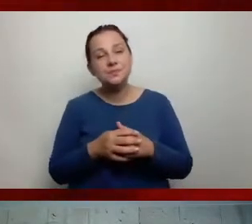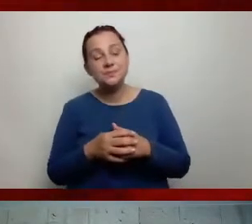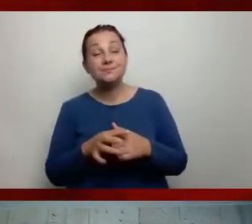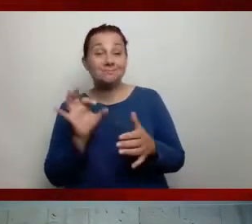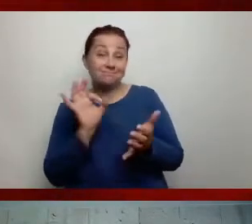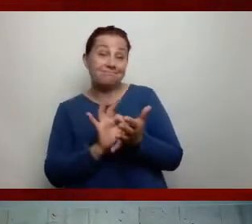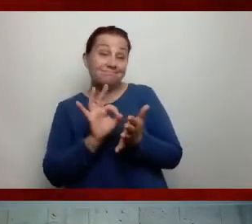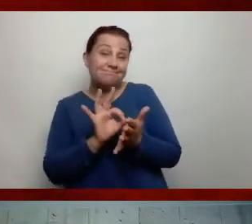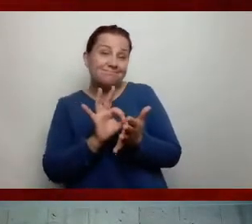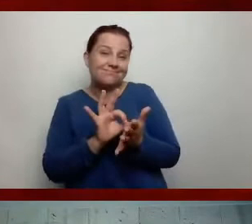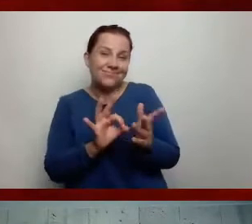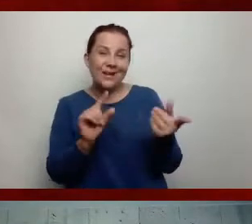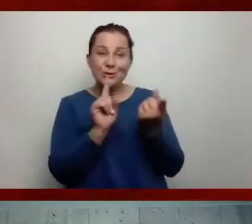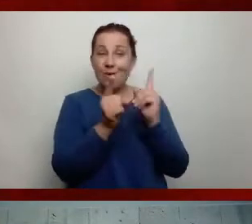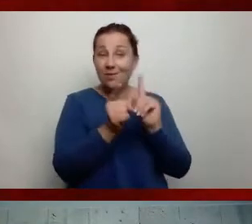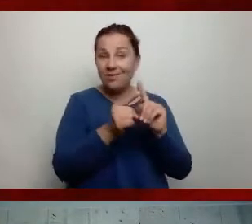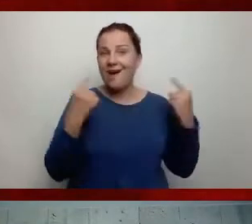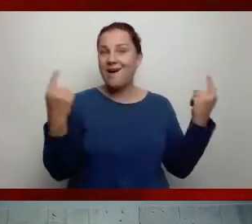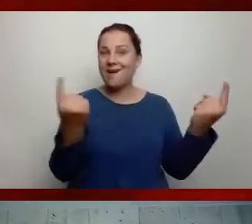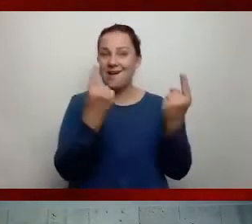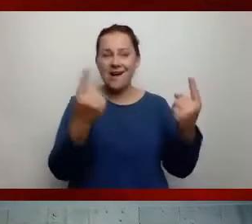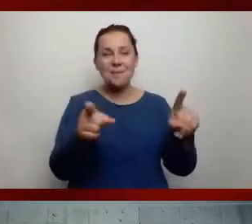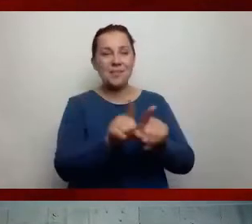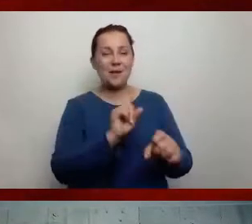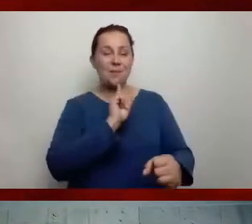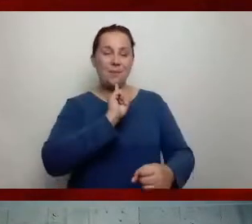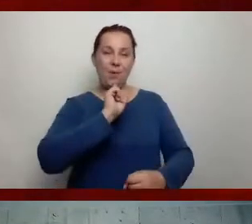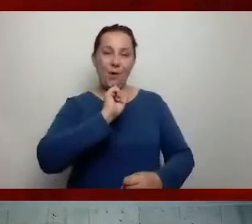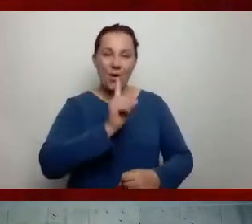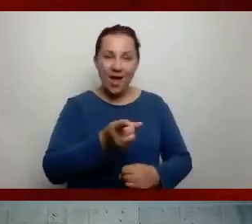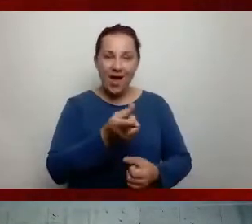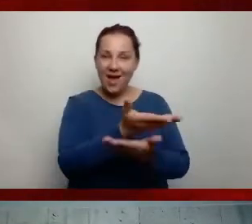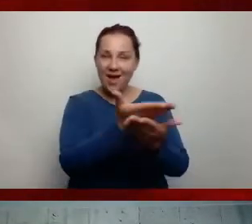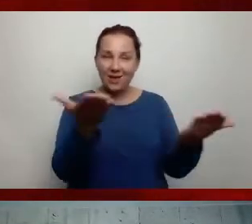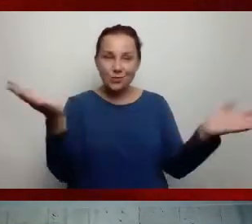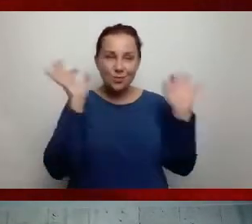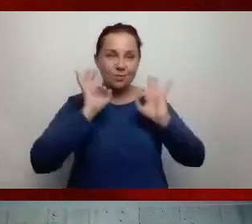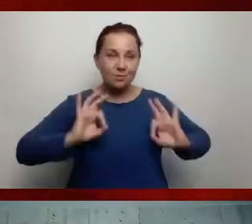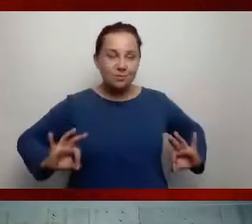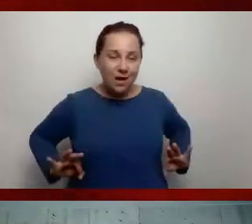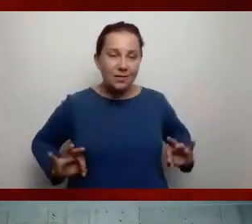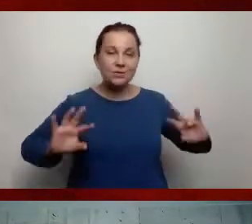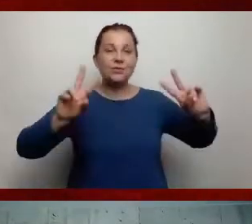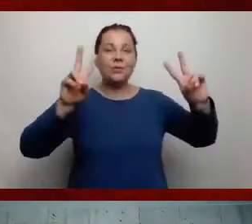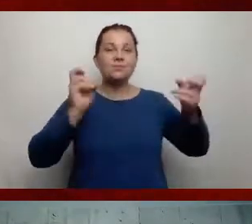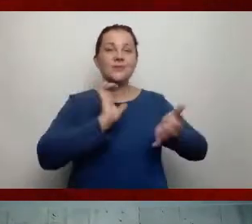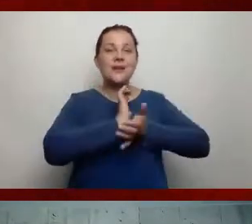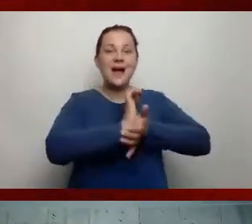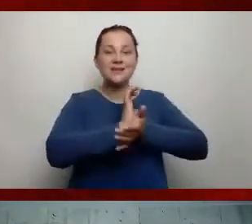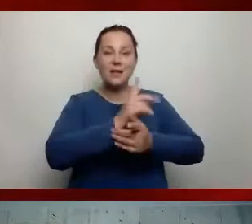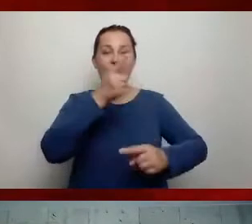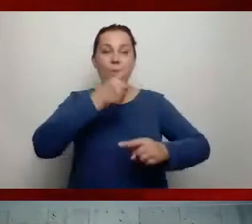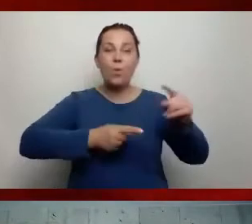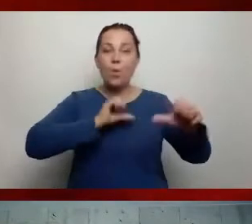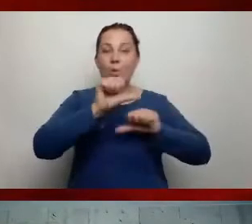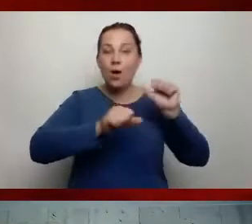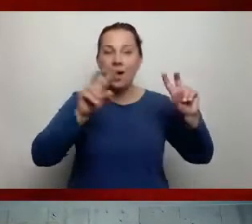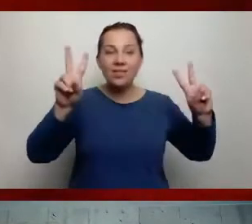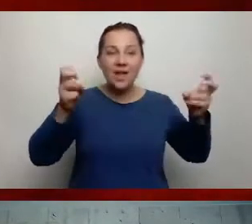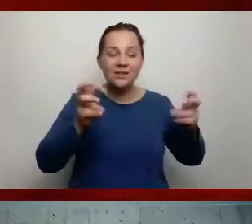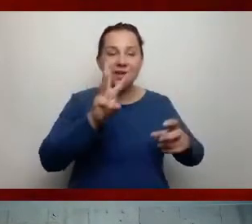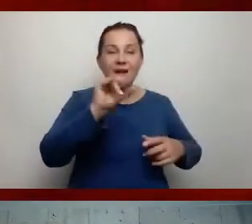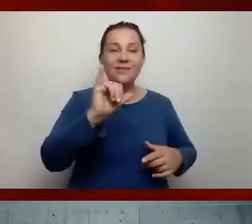audycji i zareklamować, polecić państwu półrocznik pod nazwą